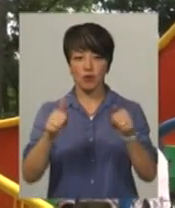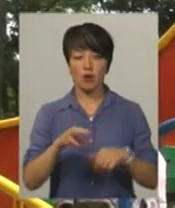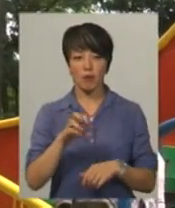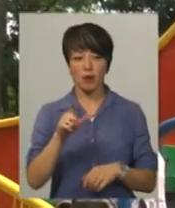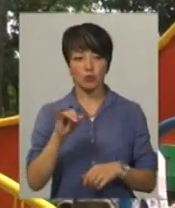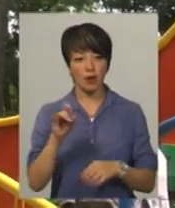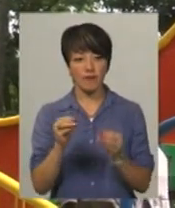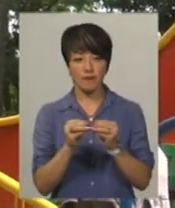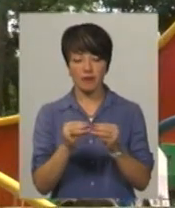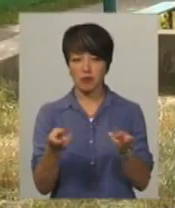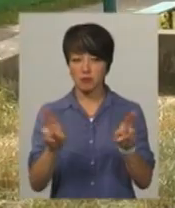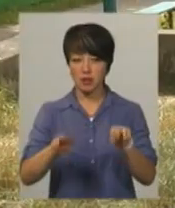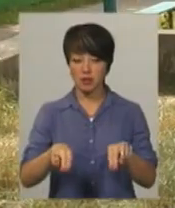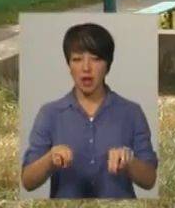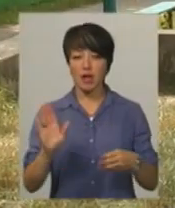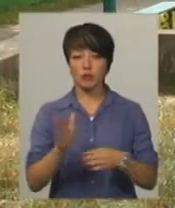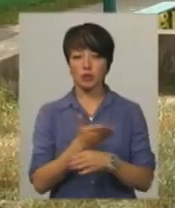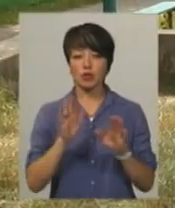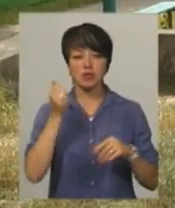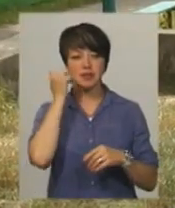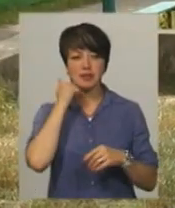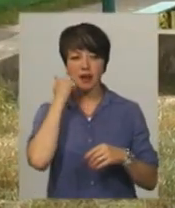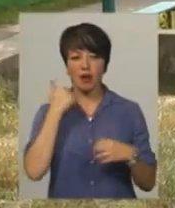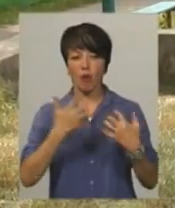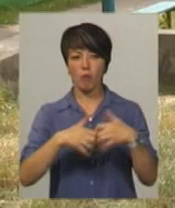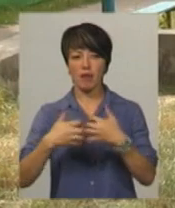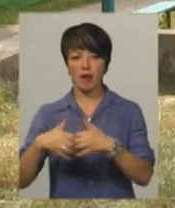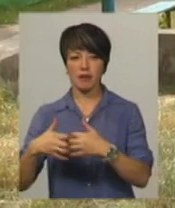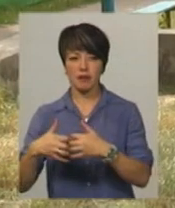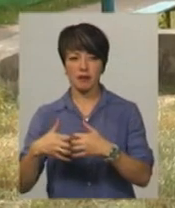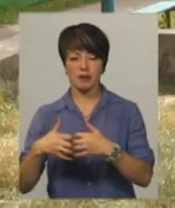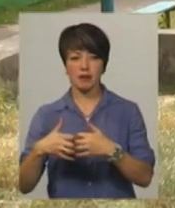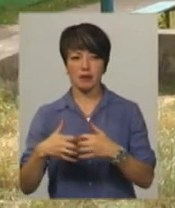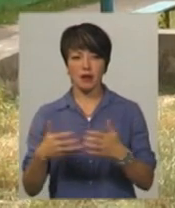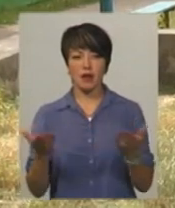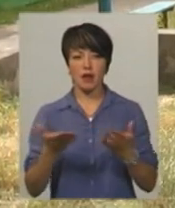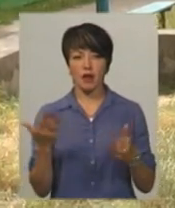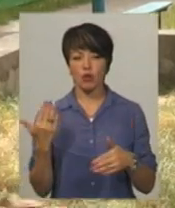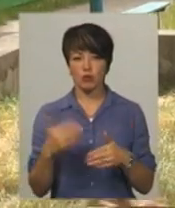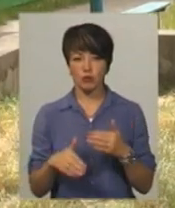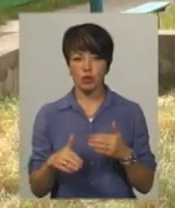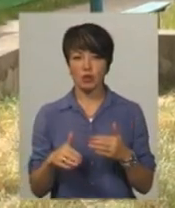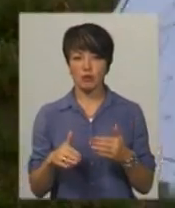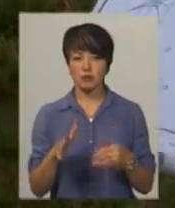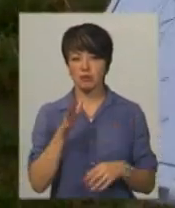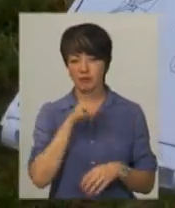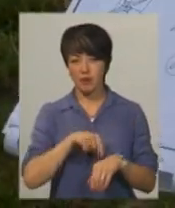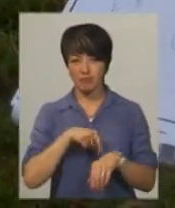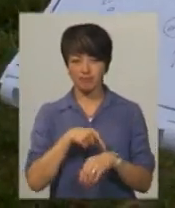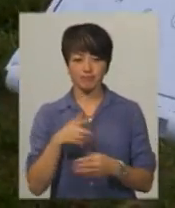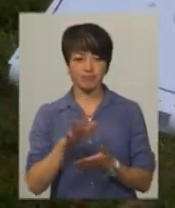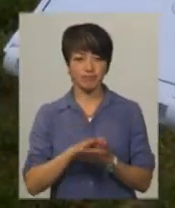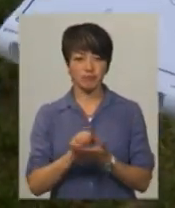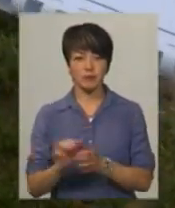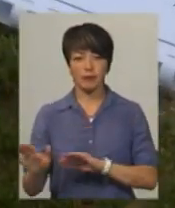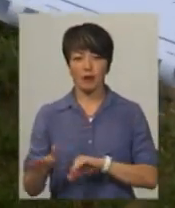будуть збережені. Будуть демонтовані лише старе обладнання, яке вже дійшло свого часу. За словами